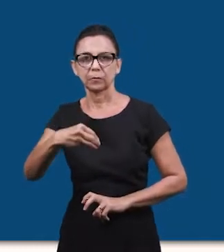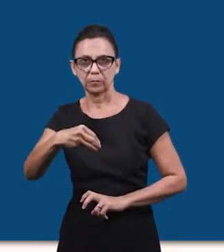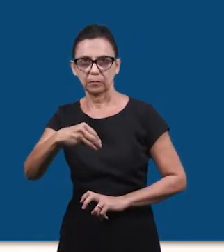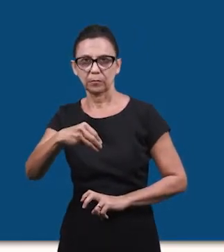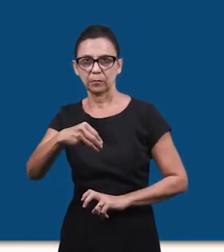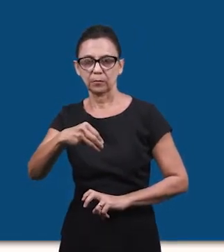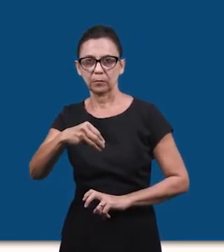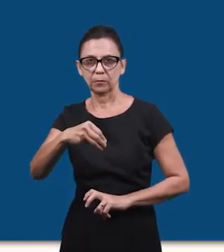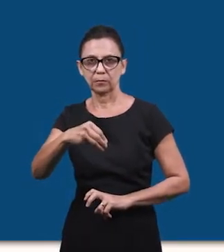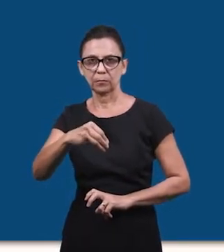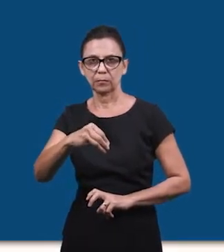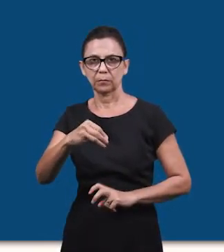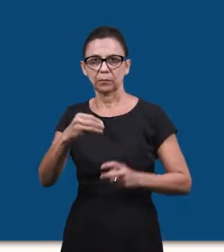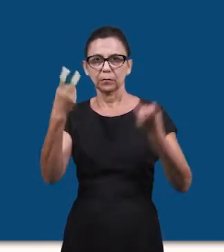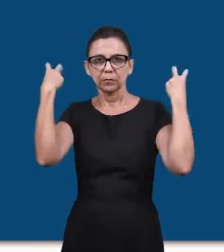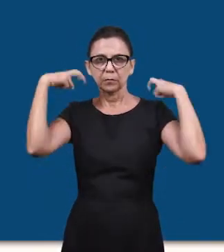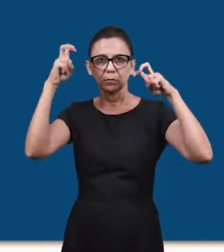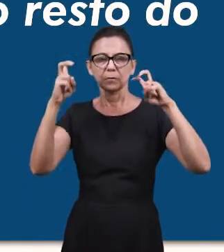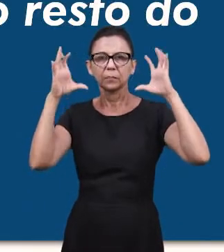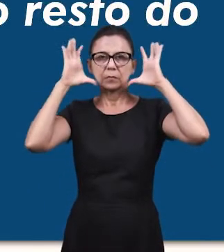du bélier.